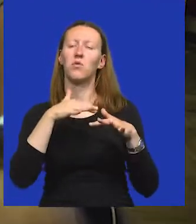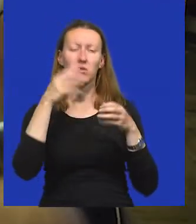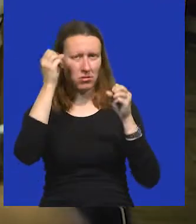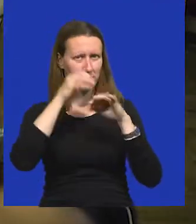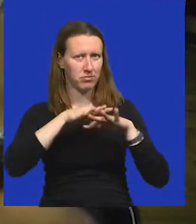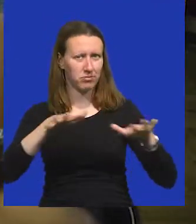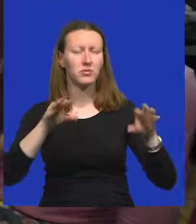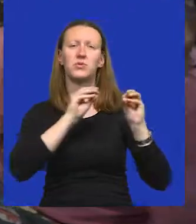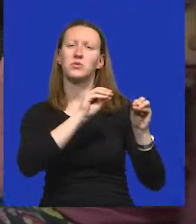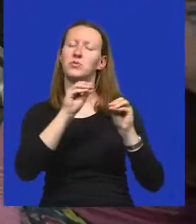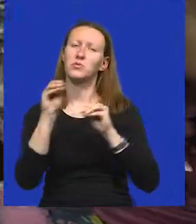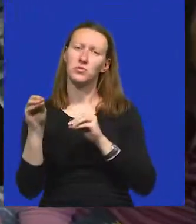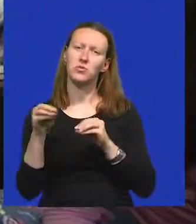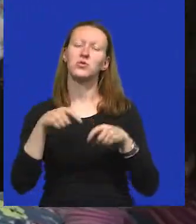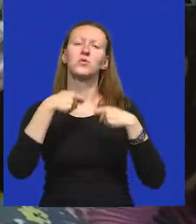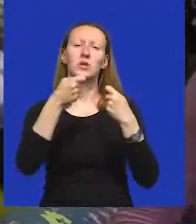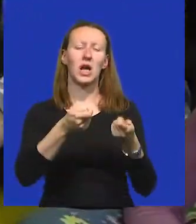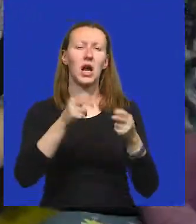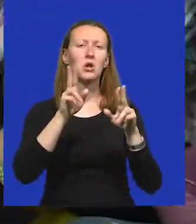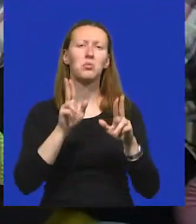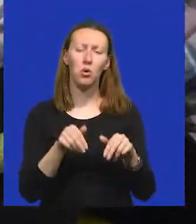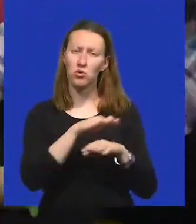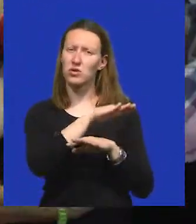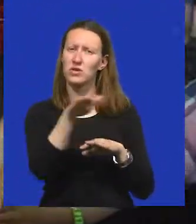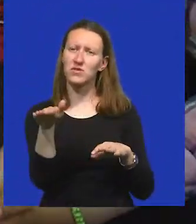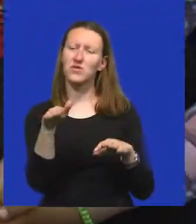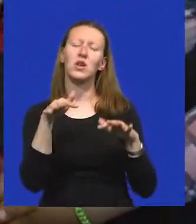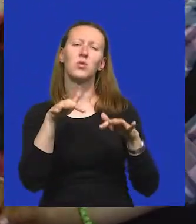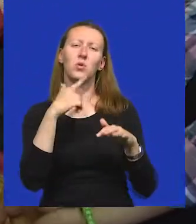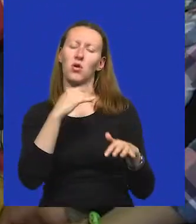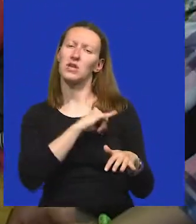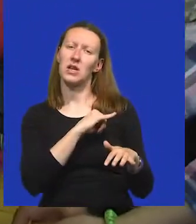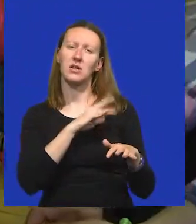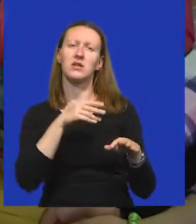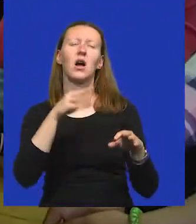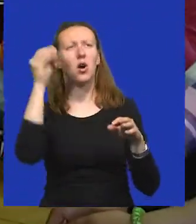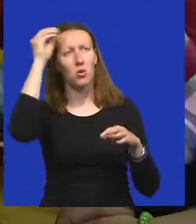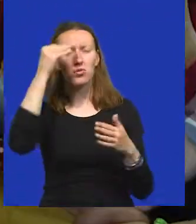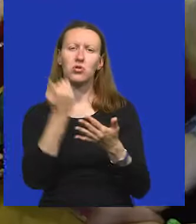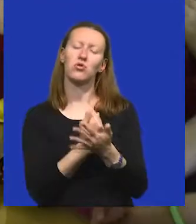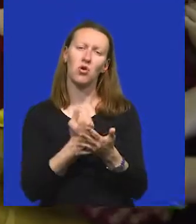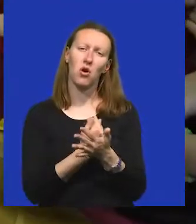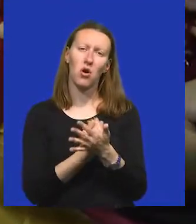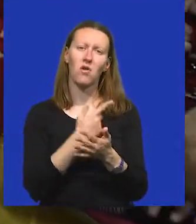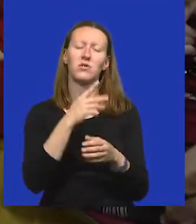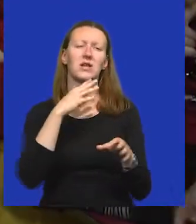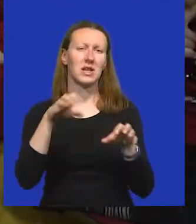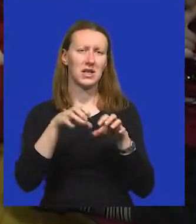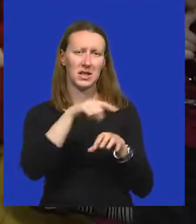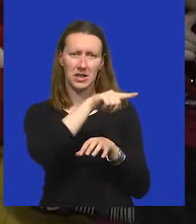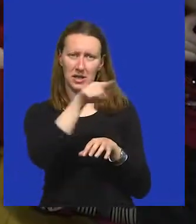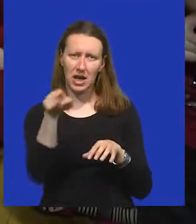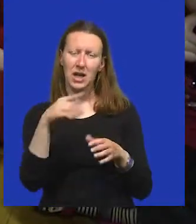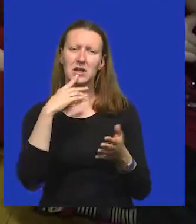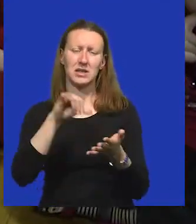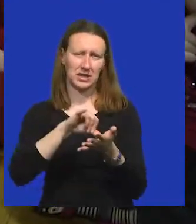propri cittadini in senso educativo. Hanno dato la possibilità a tutti gli interessati di apprendere le varie novità. I laboratori